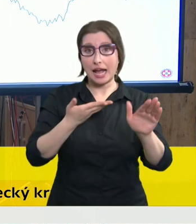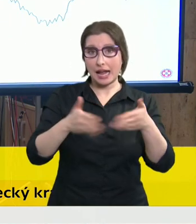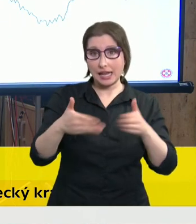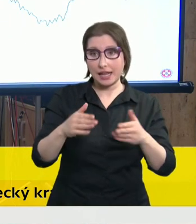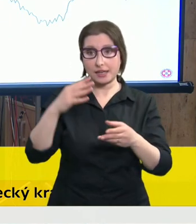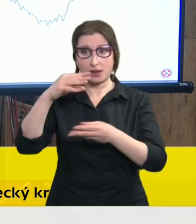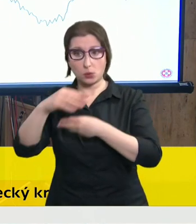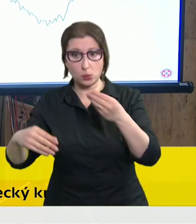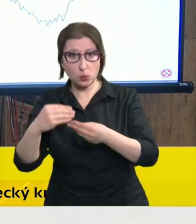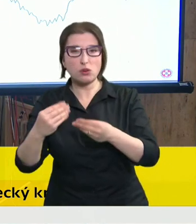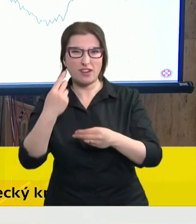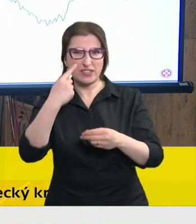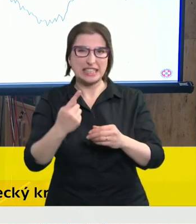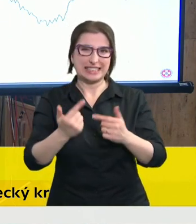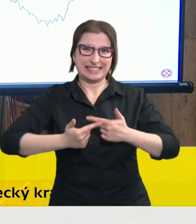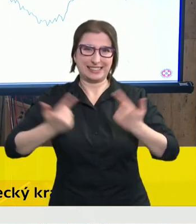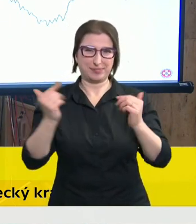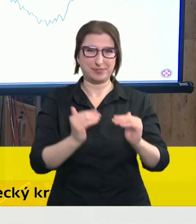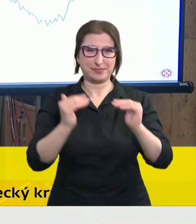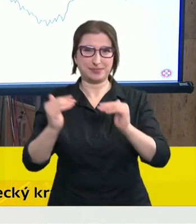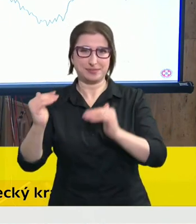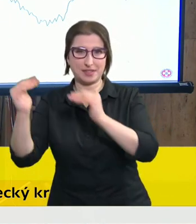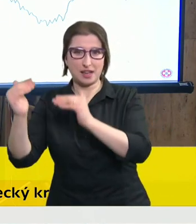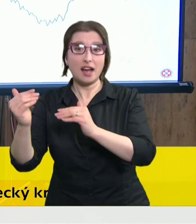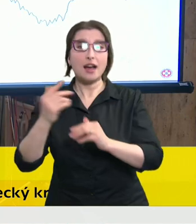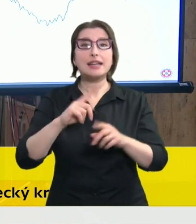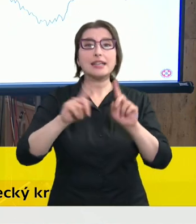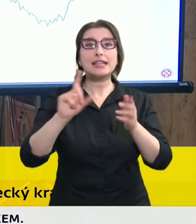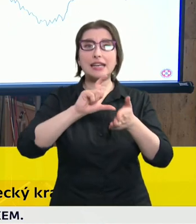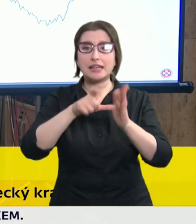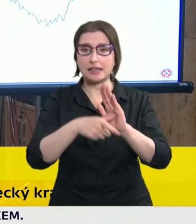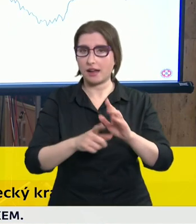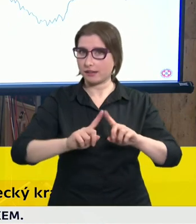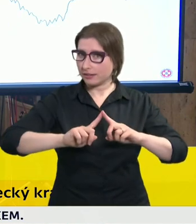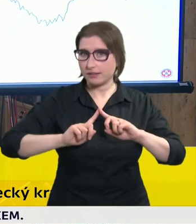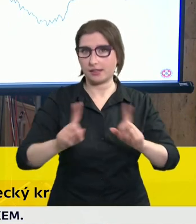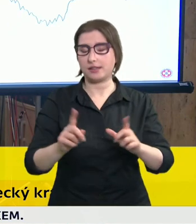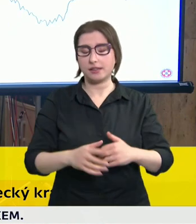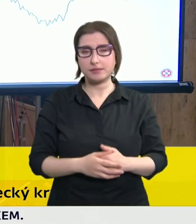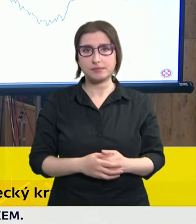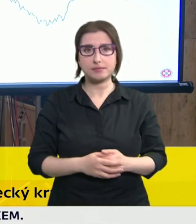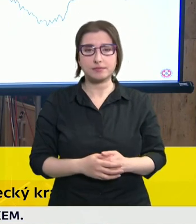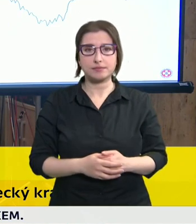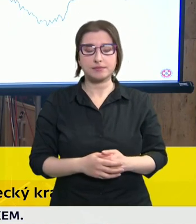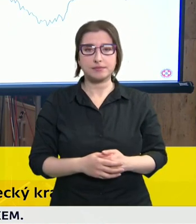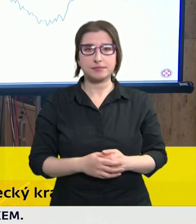vidět jasný vzestup, který byl odlišný od jiných regionů v České republice. Tady ten první pík je situace,